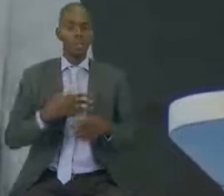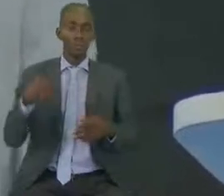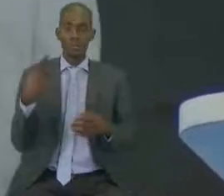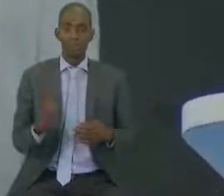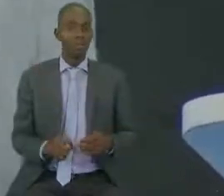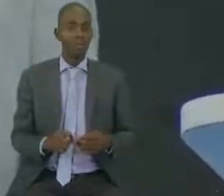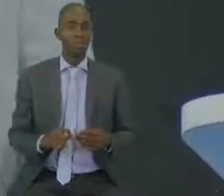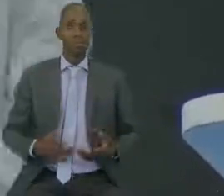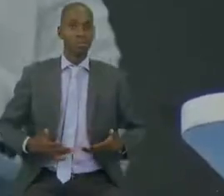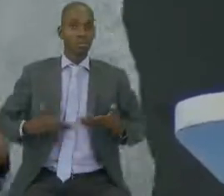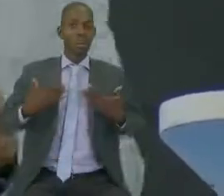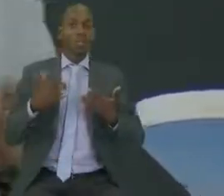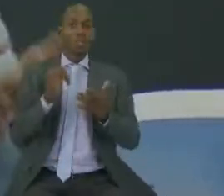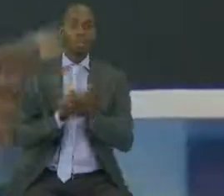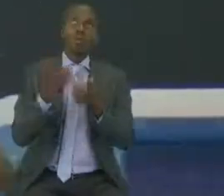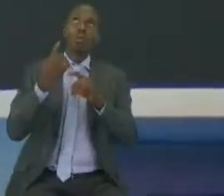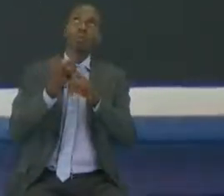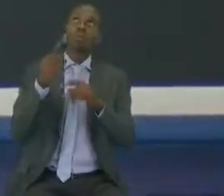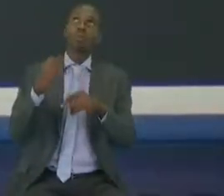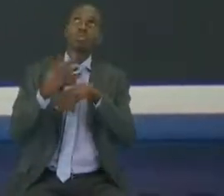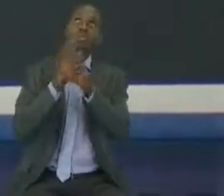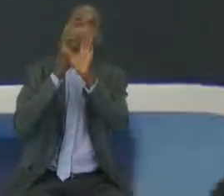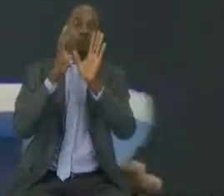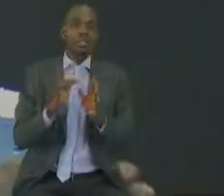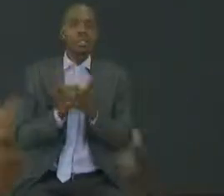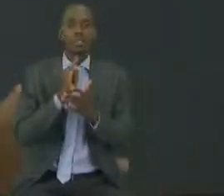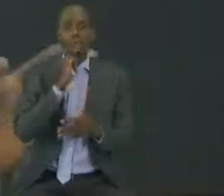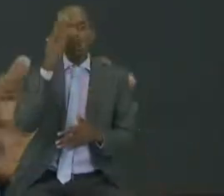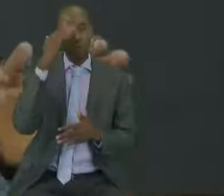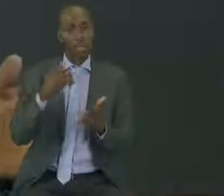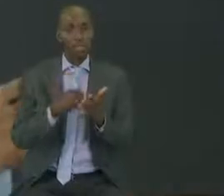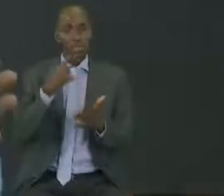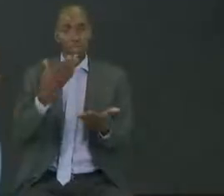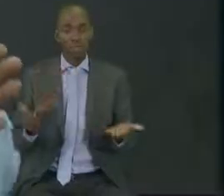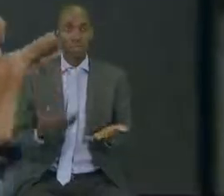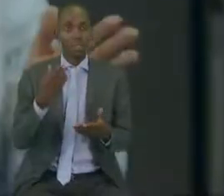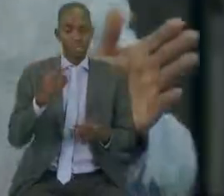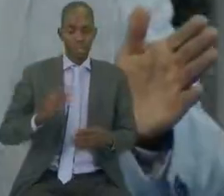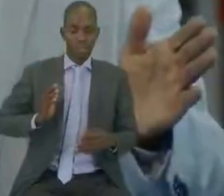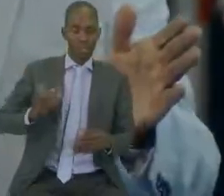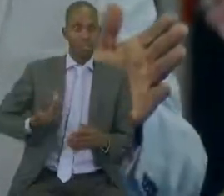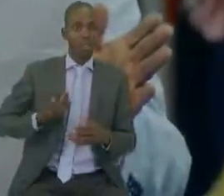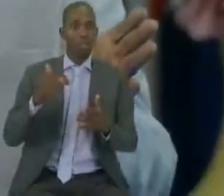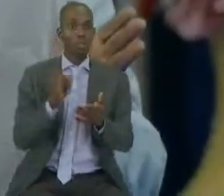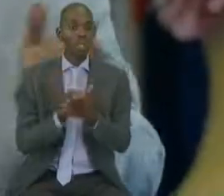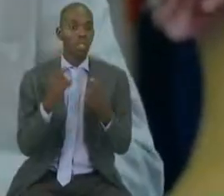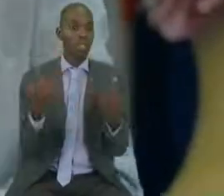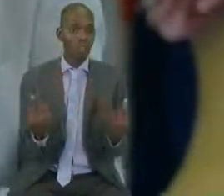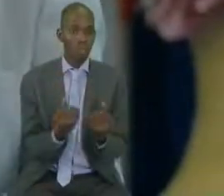et de la vie qui vient du Créateur. Voilà pourquoi aider l'âme qui pêche.